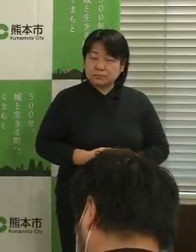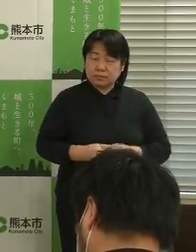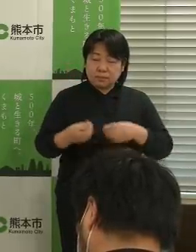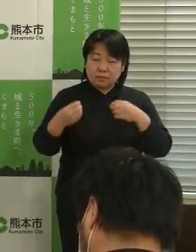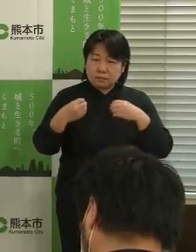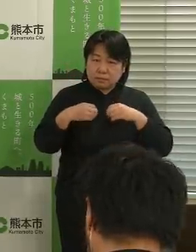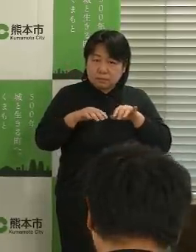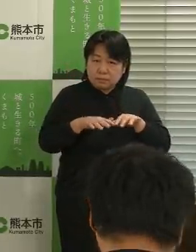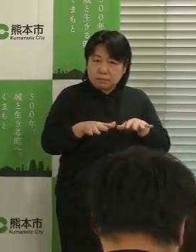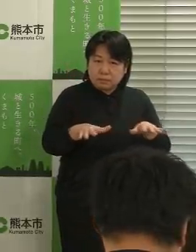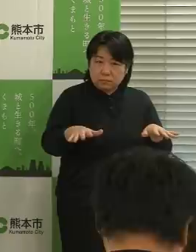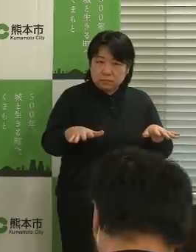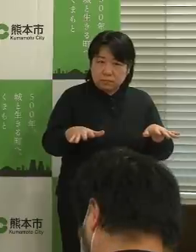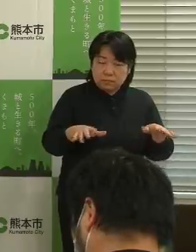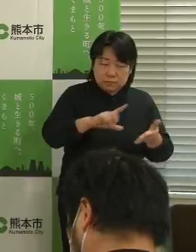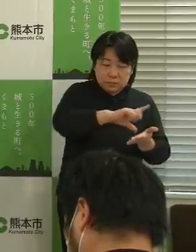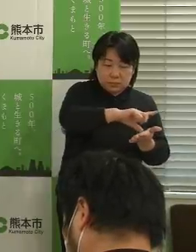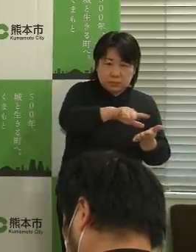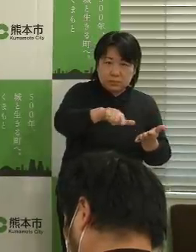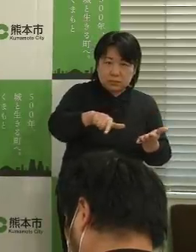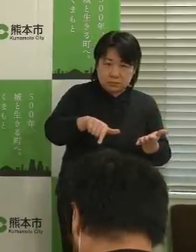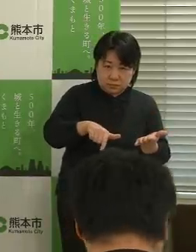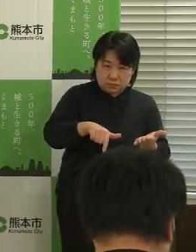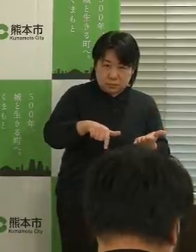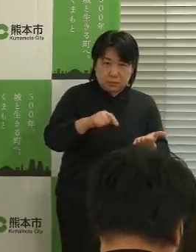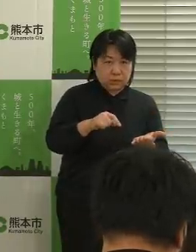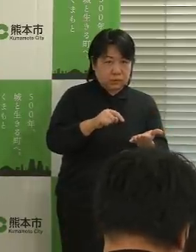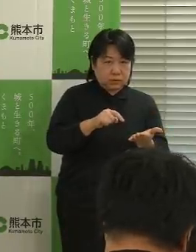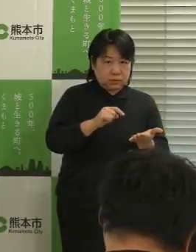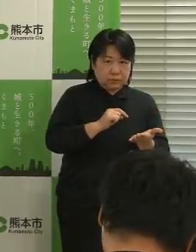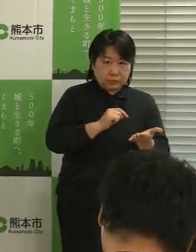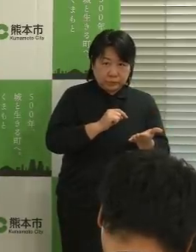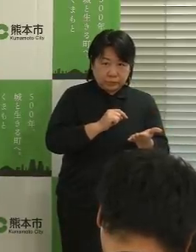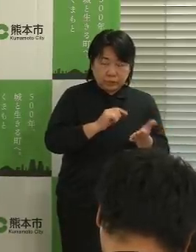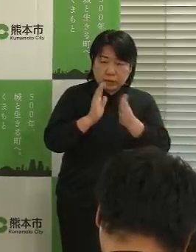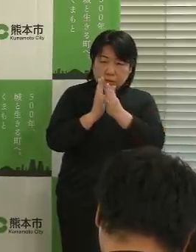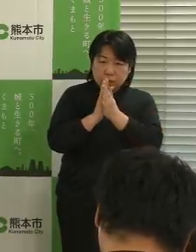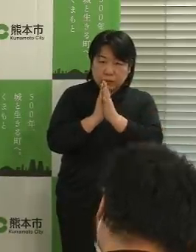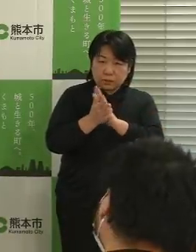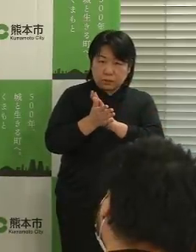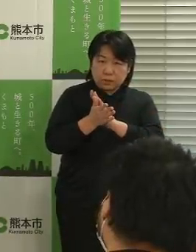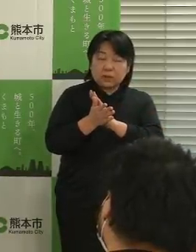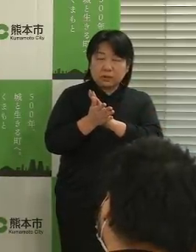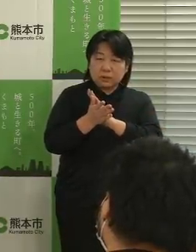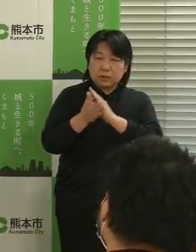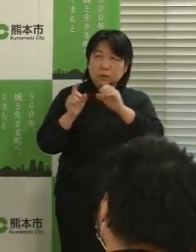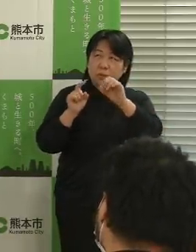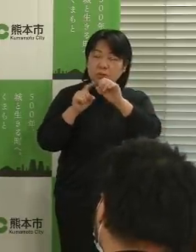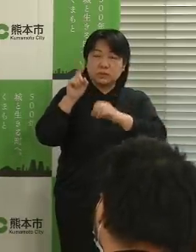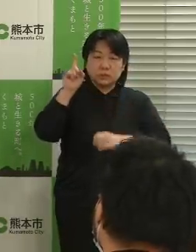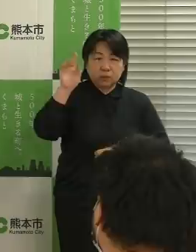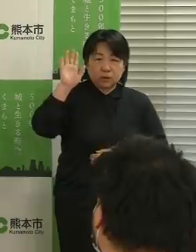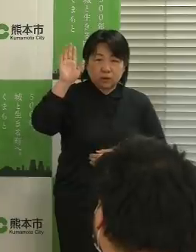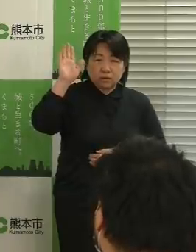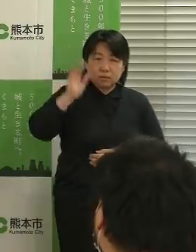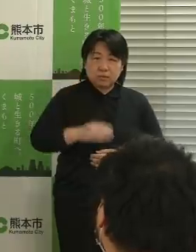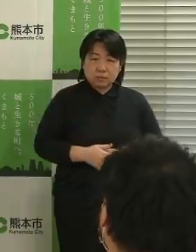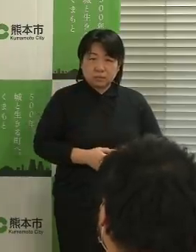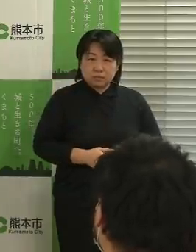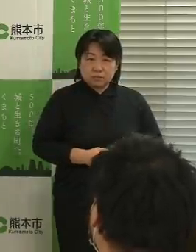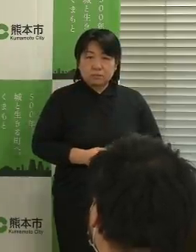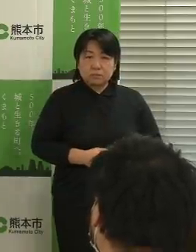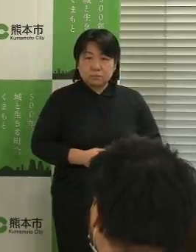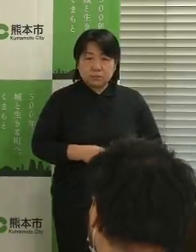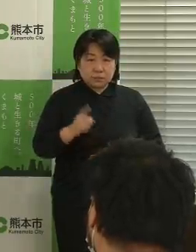大傾向地域という県の指標みたいなものが出てるんです が、はいはい、 これ